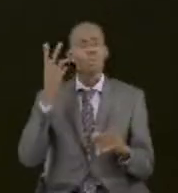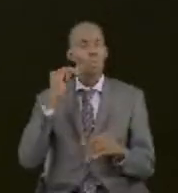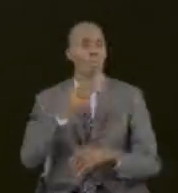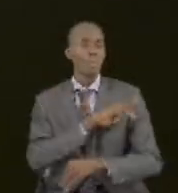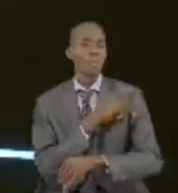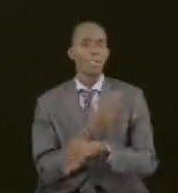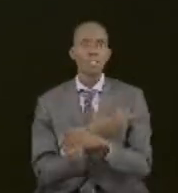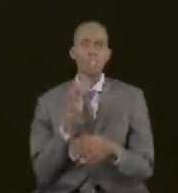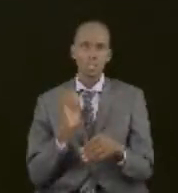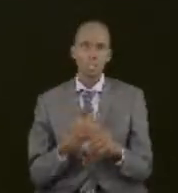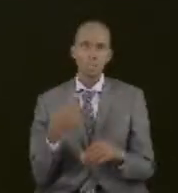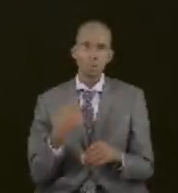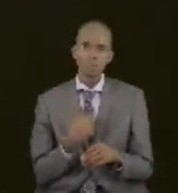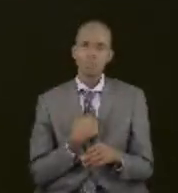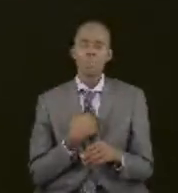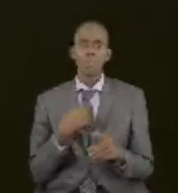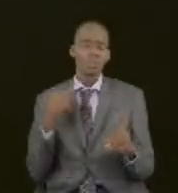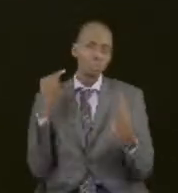païens.